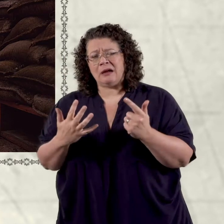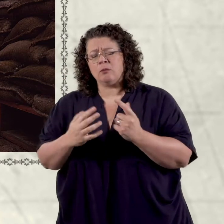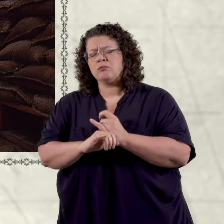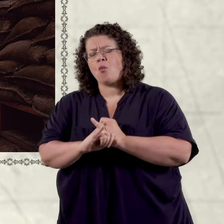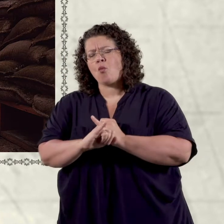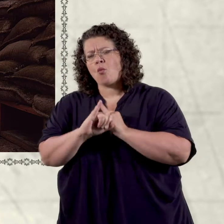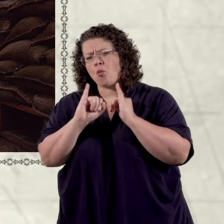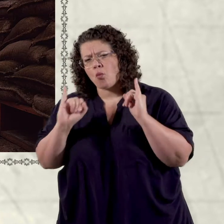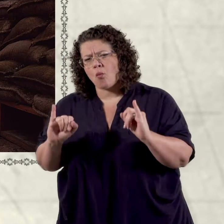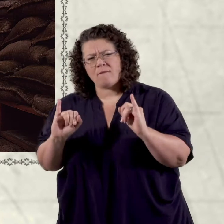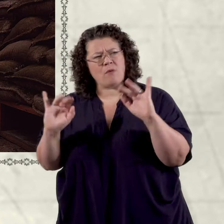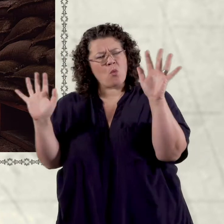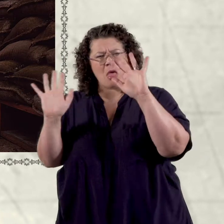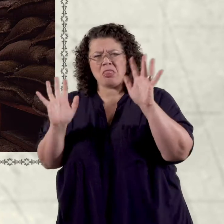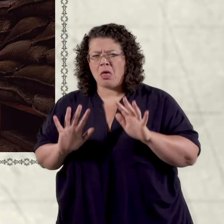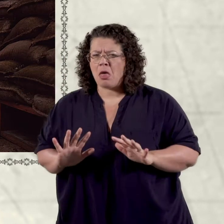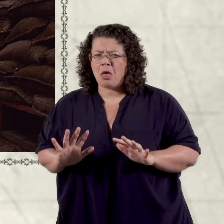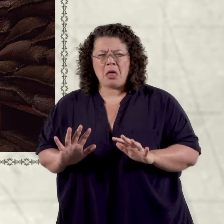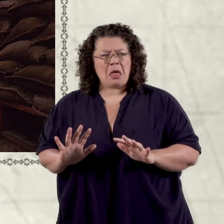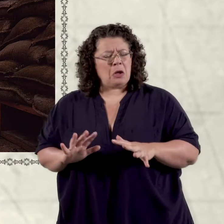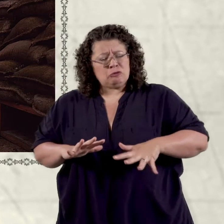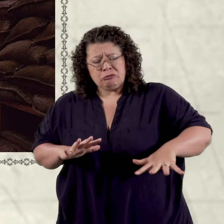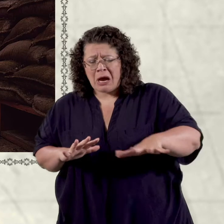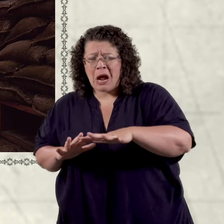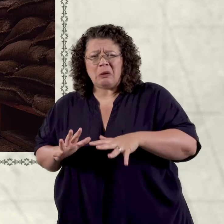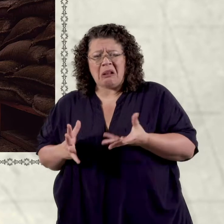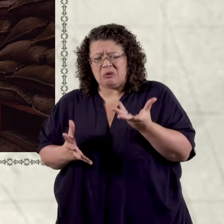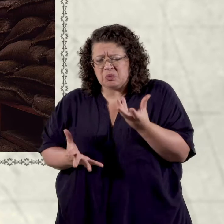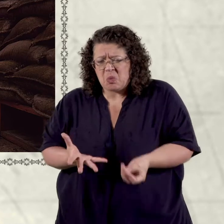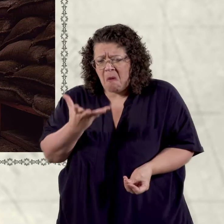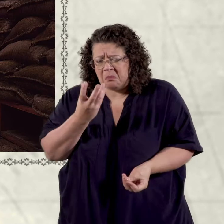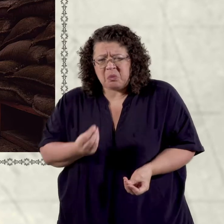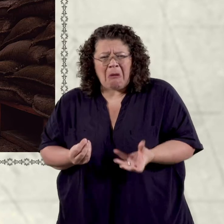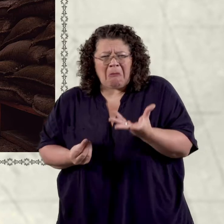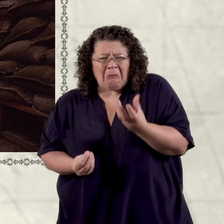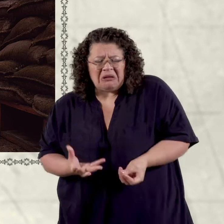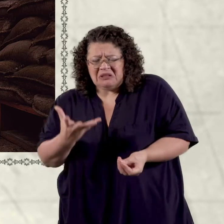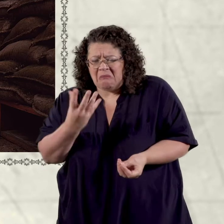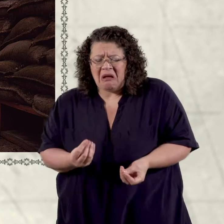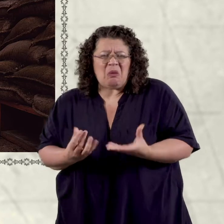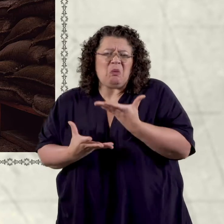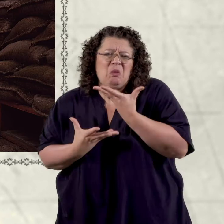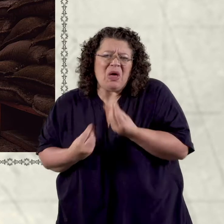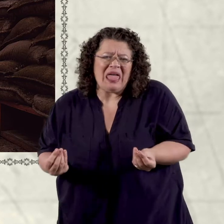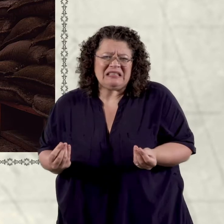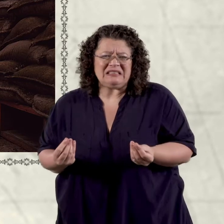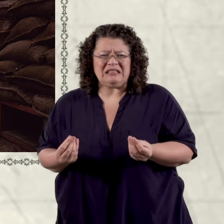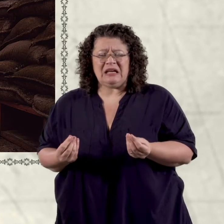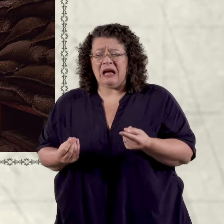A mi oedd hi'n dywydd afiach. Mi oedd y tir fel cors yn fwdlyd ac yn